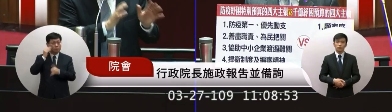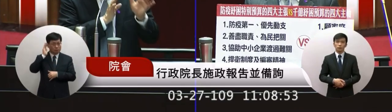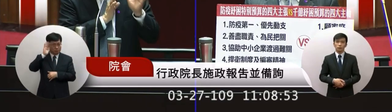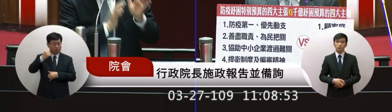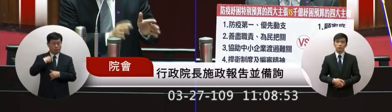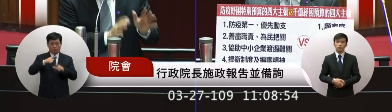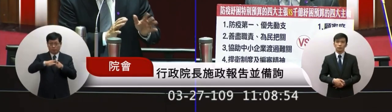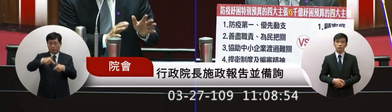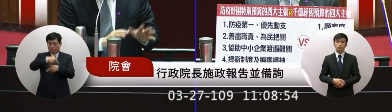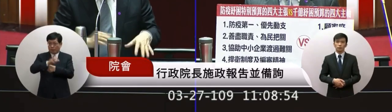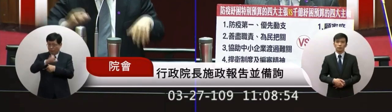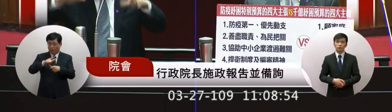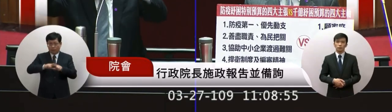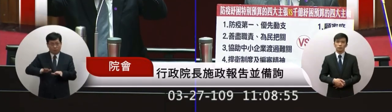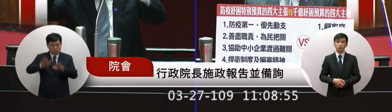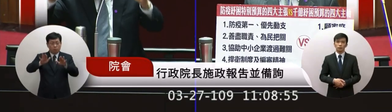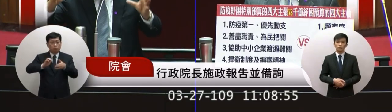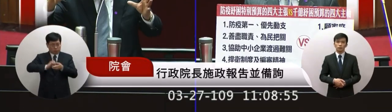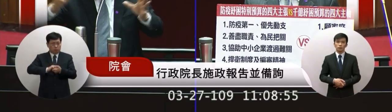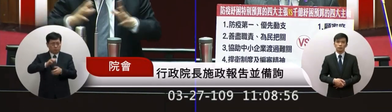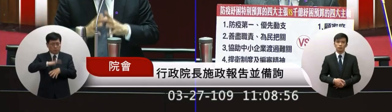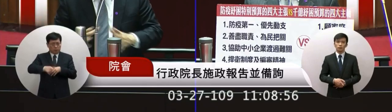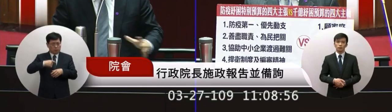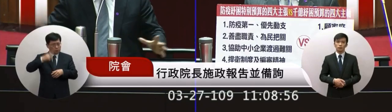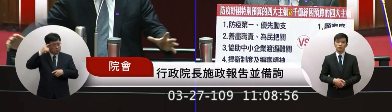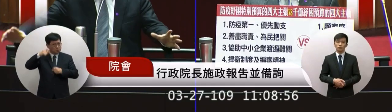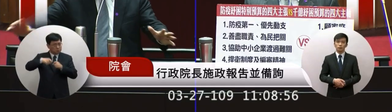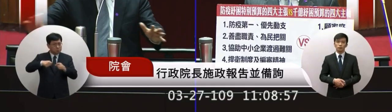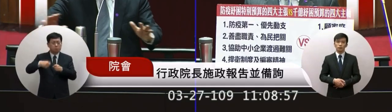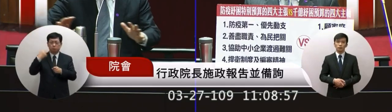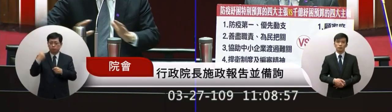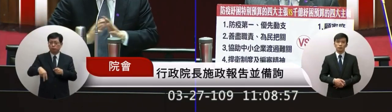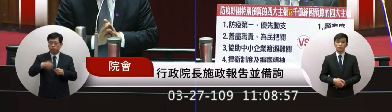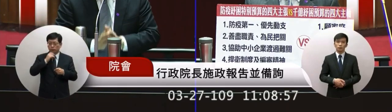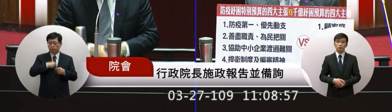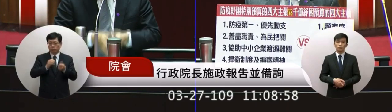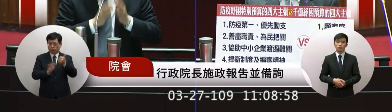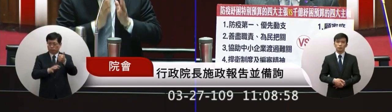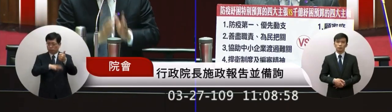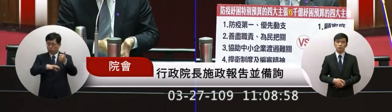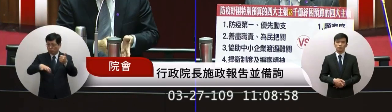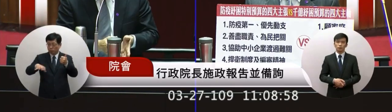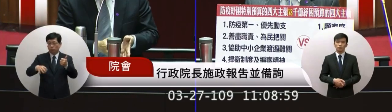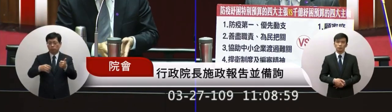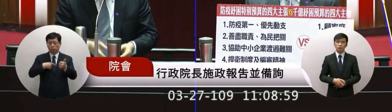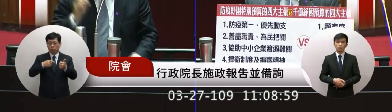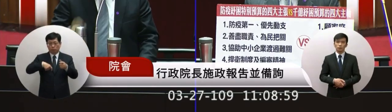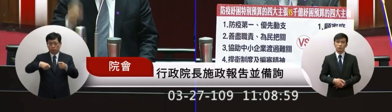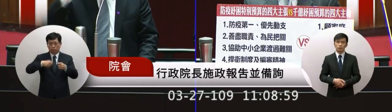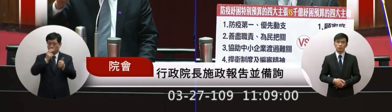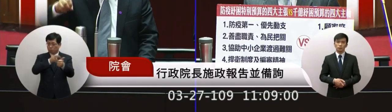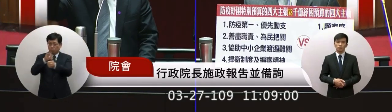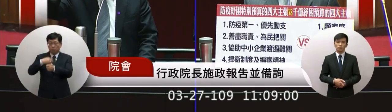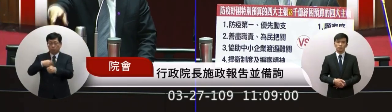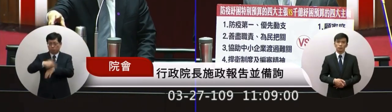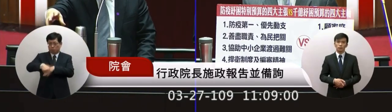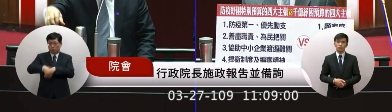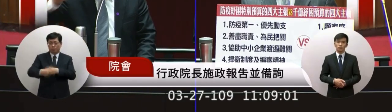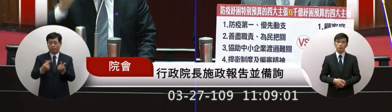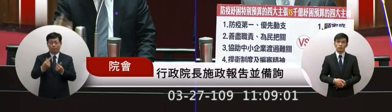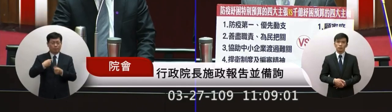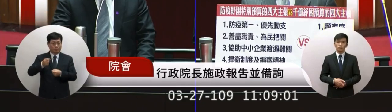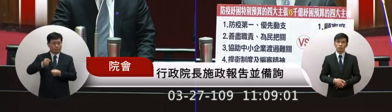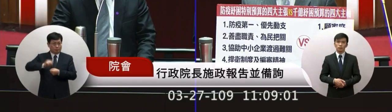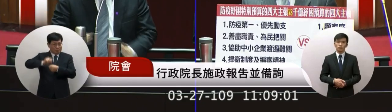大南方大发展有这个构想，同时整合相关部会、相关计划，包括增